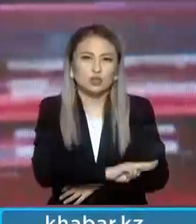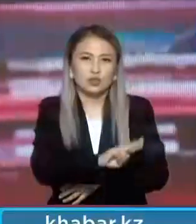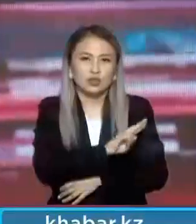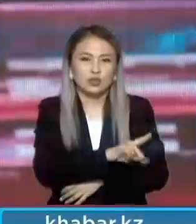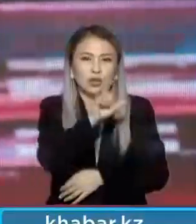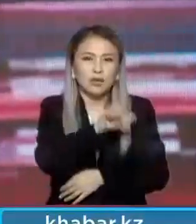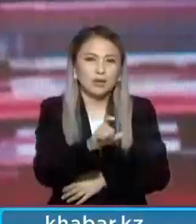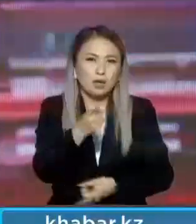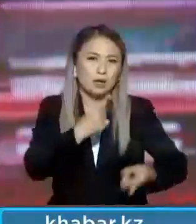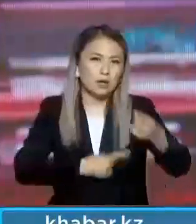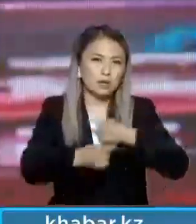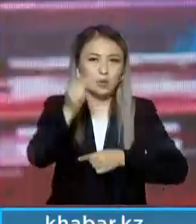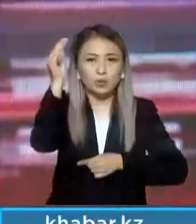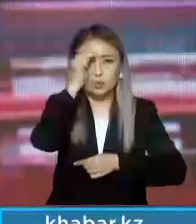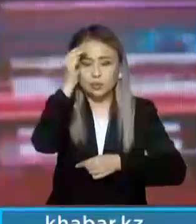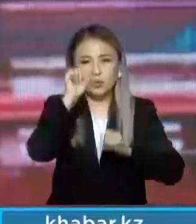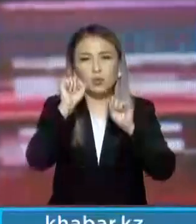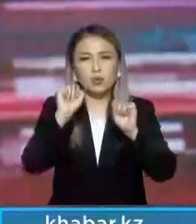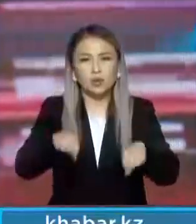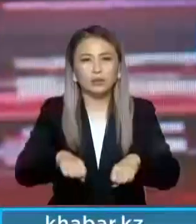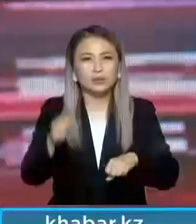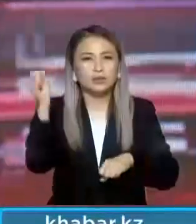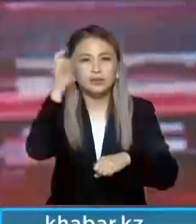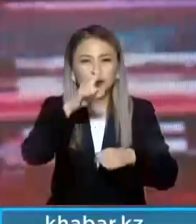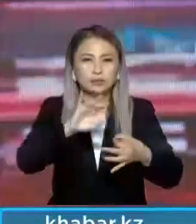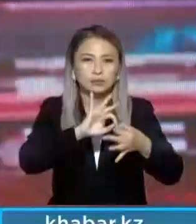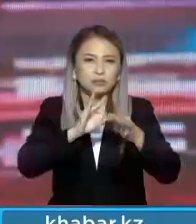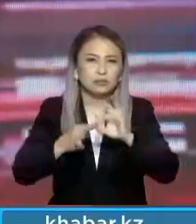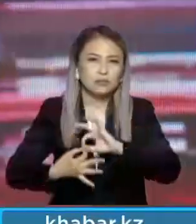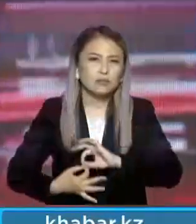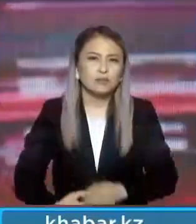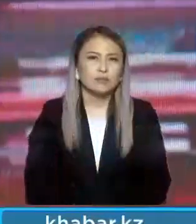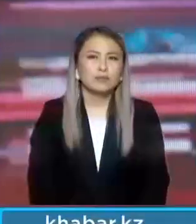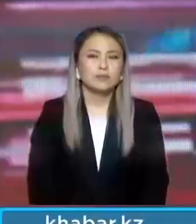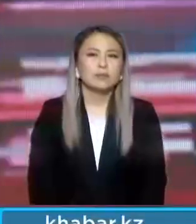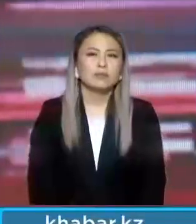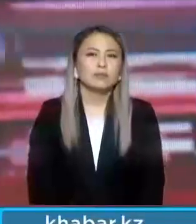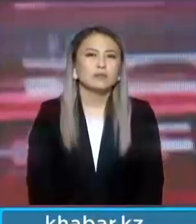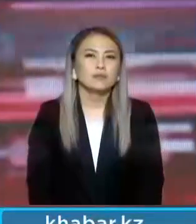қажетті мамандықты қайта игеріп, білімін жетілдіре алады. Толырақ тілшіміздің материалында.